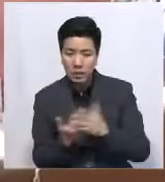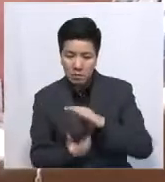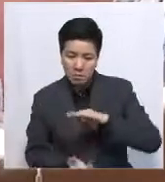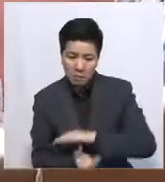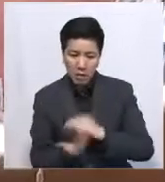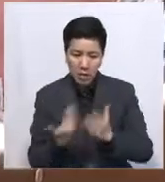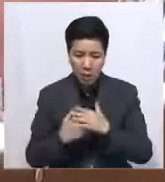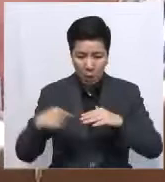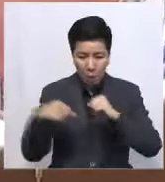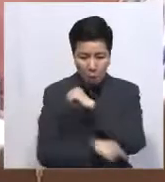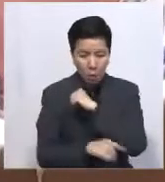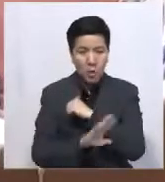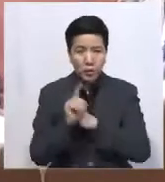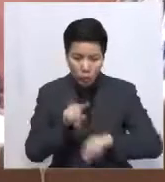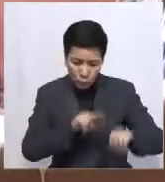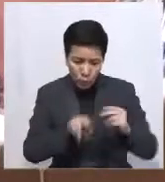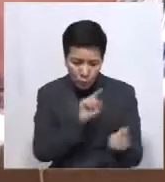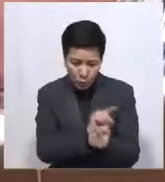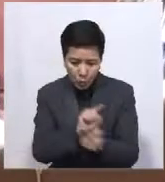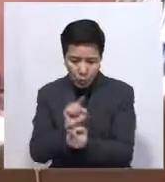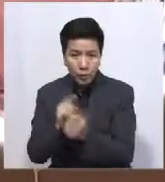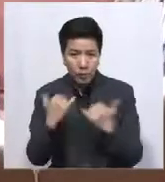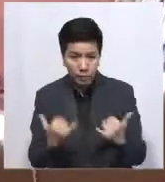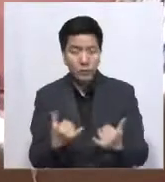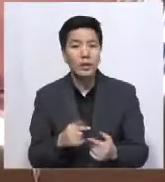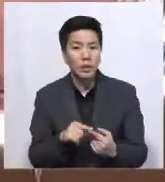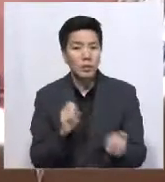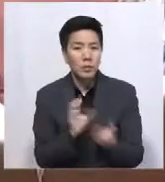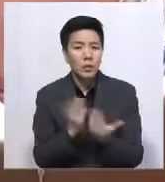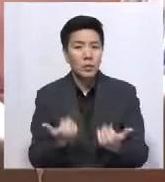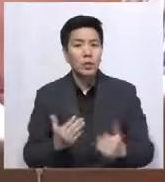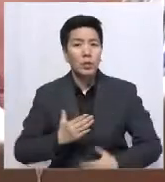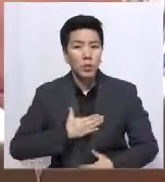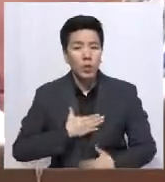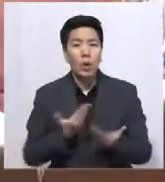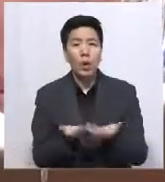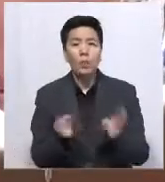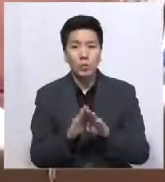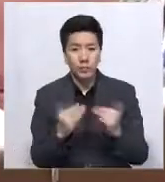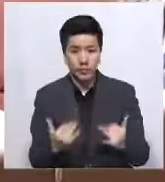มันต้องเกิดขึ้นมาเดี๋ยวนี้ต้องตรวจเจอถึงได้นะครับก็จะมีผลกับตัวเองและครอบครัว